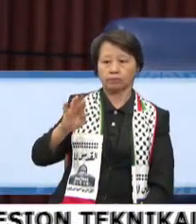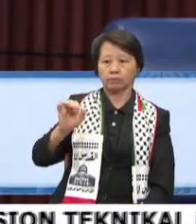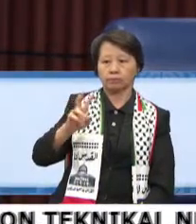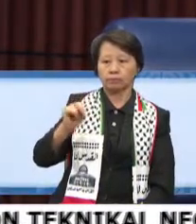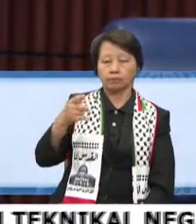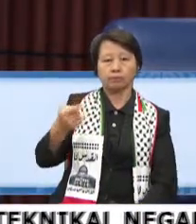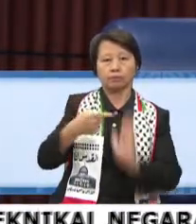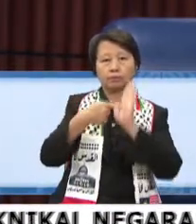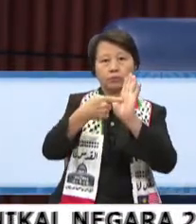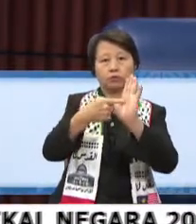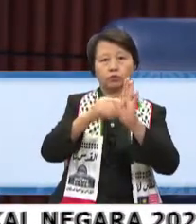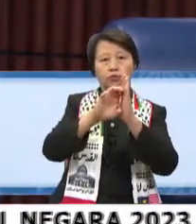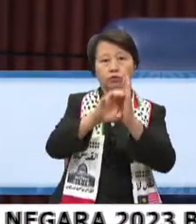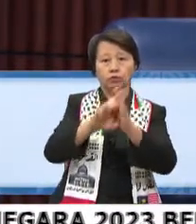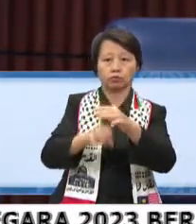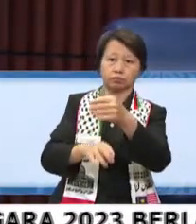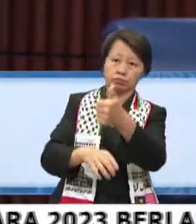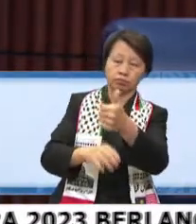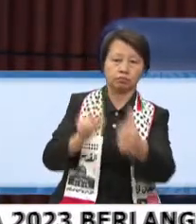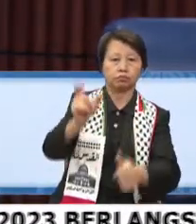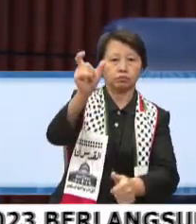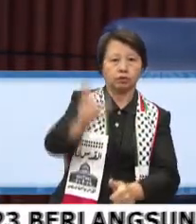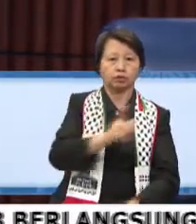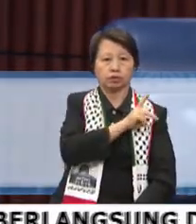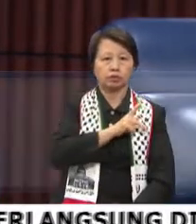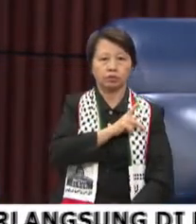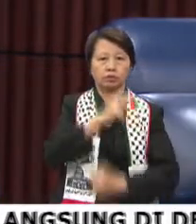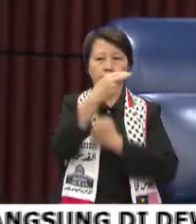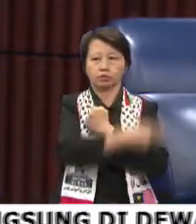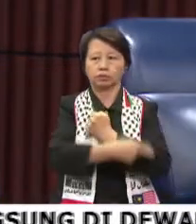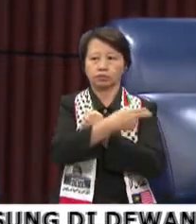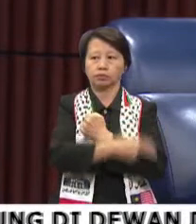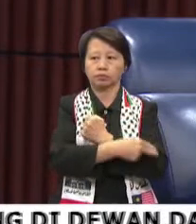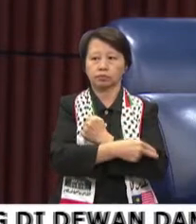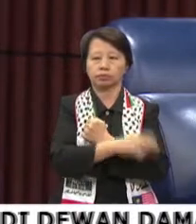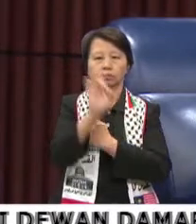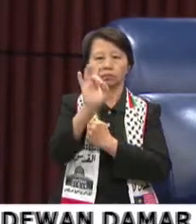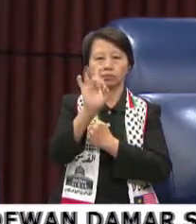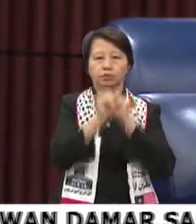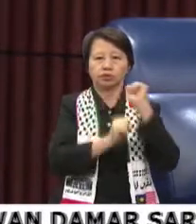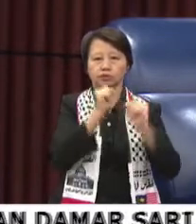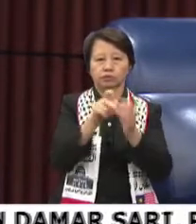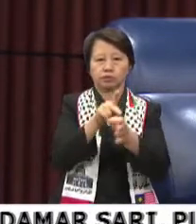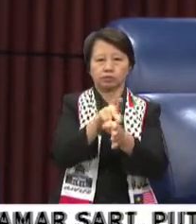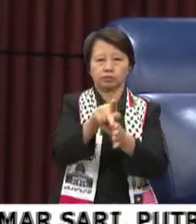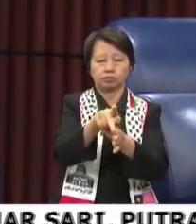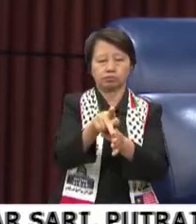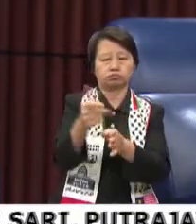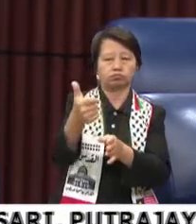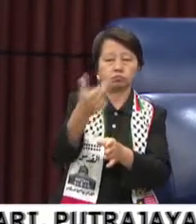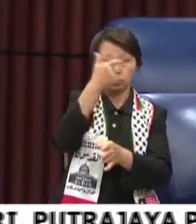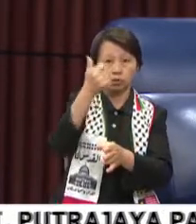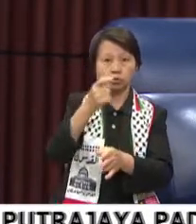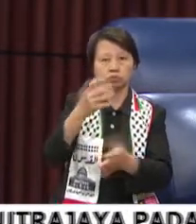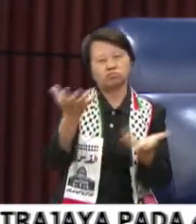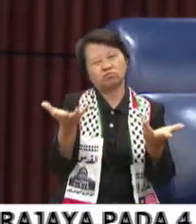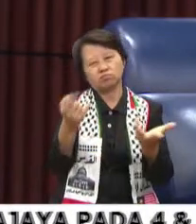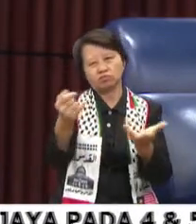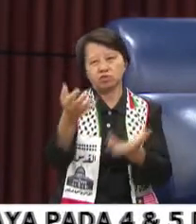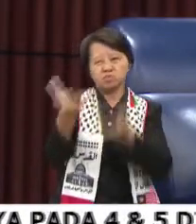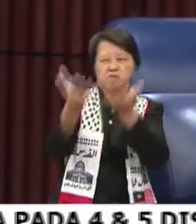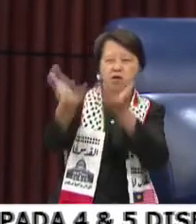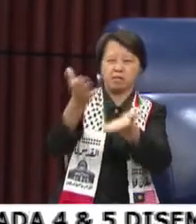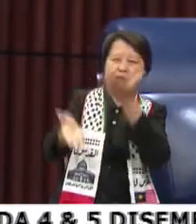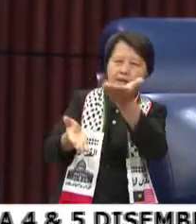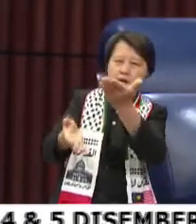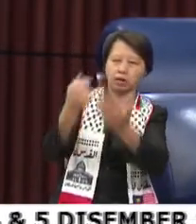satu contoh sebagai seorang ketua negara satu sifat profesionalisme kerana meskipun dicaci